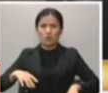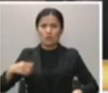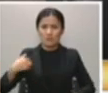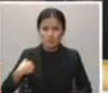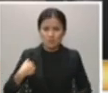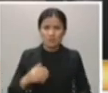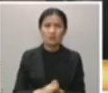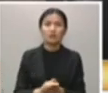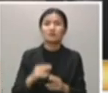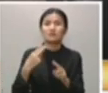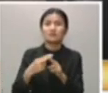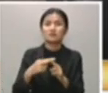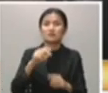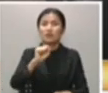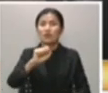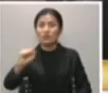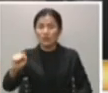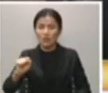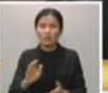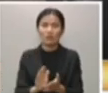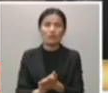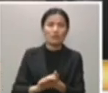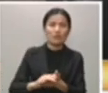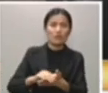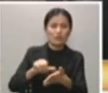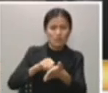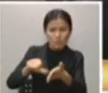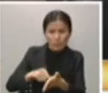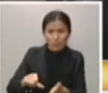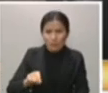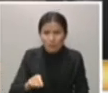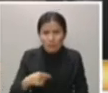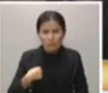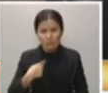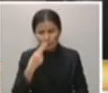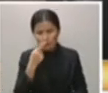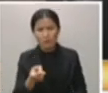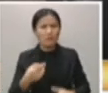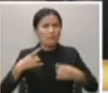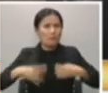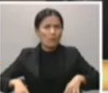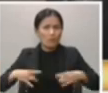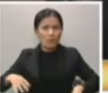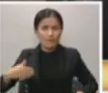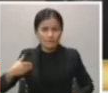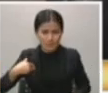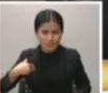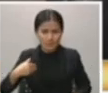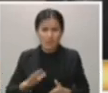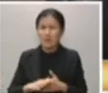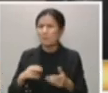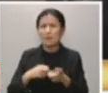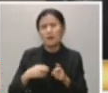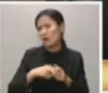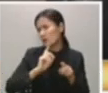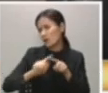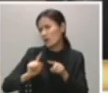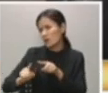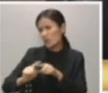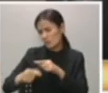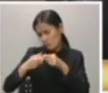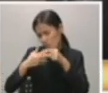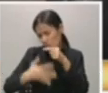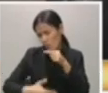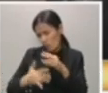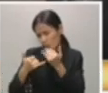ออกเพราะผลจากคะแนนการเลือกตั้งซ่อมและปัญหาอื่นๆอีกมากมายซึ่งล้วนแล้วแต่สร้างความ